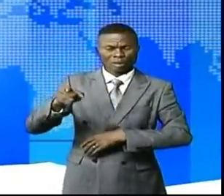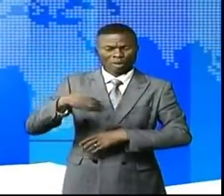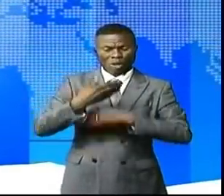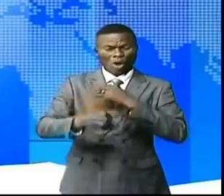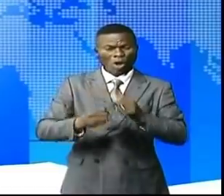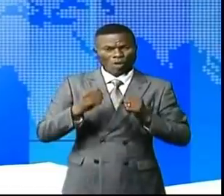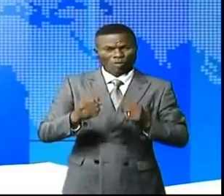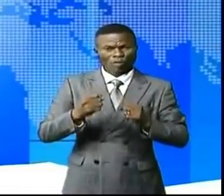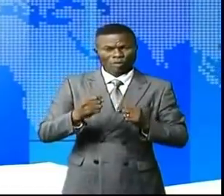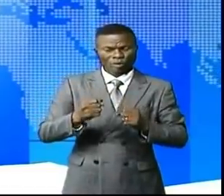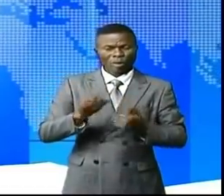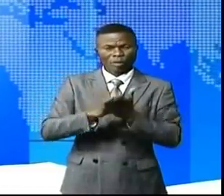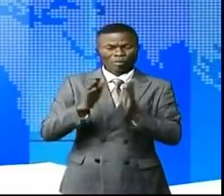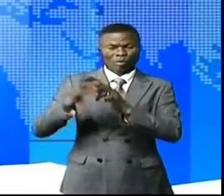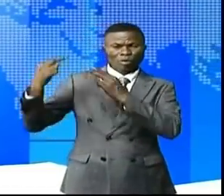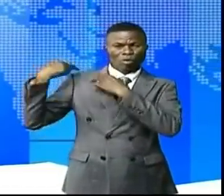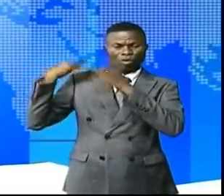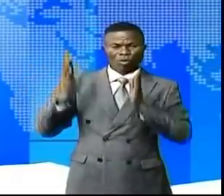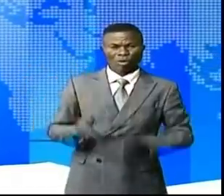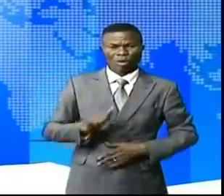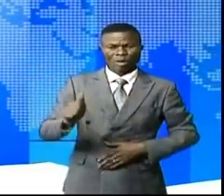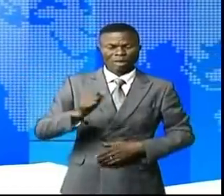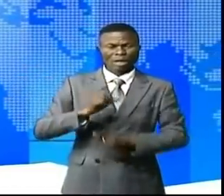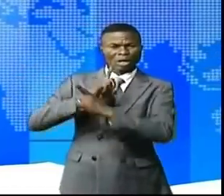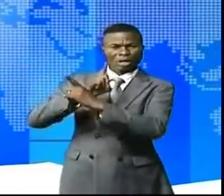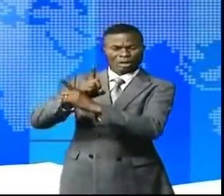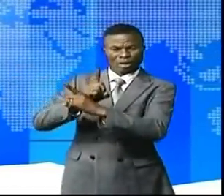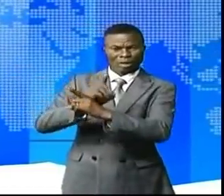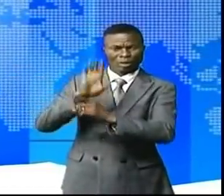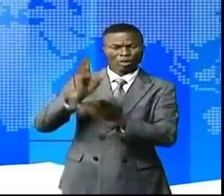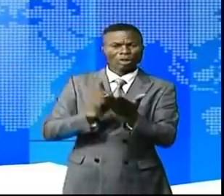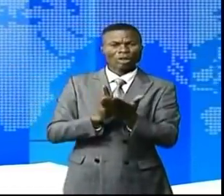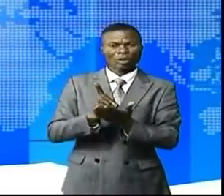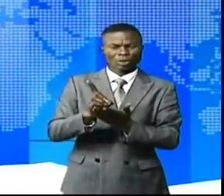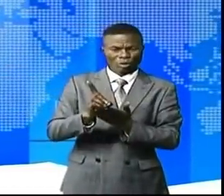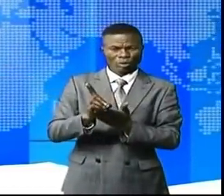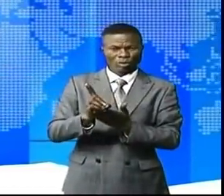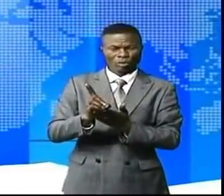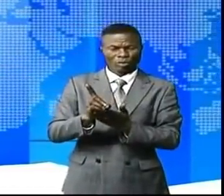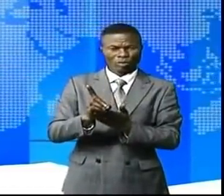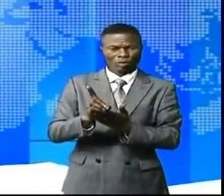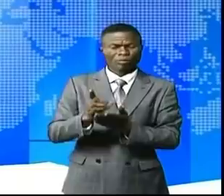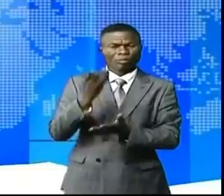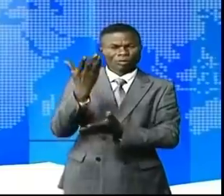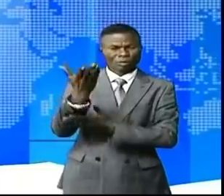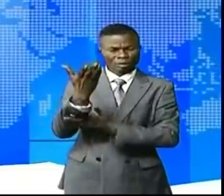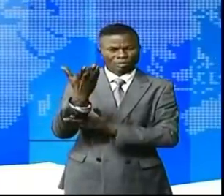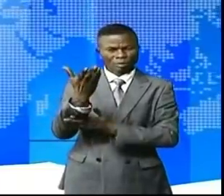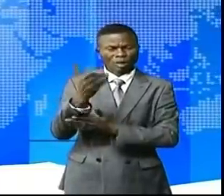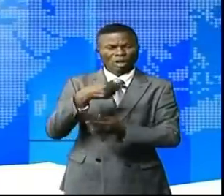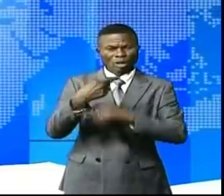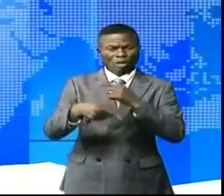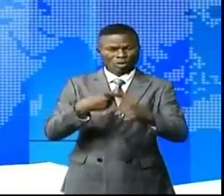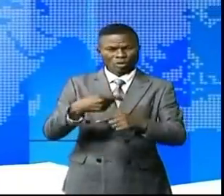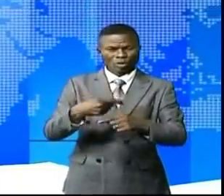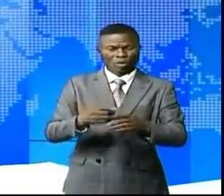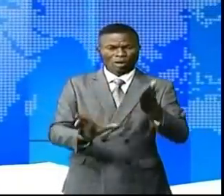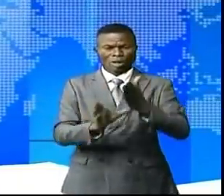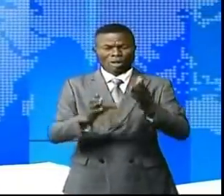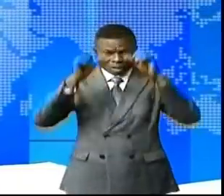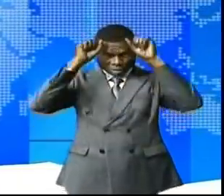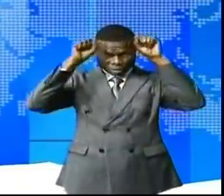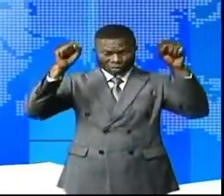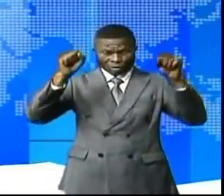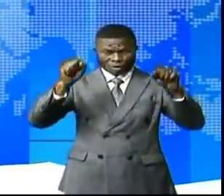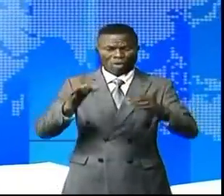pour leur autonomisation et à défendre leurs droits. C'est un appel lancé par la vice-présidente de